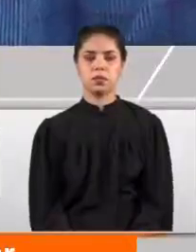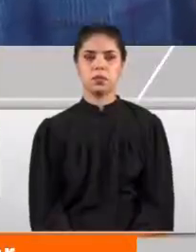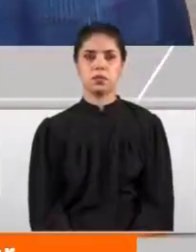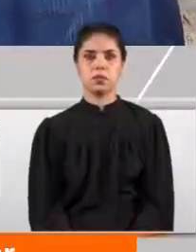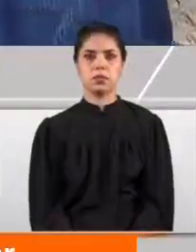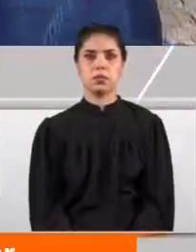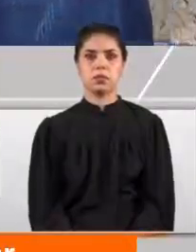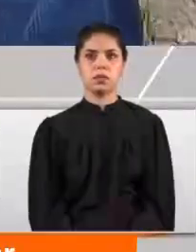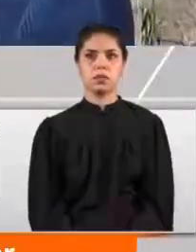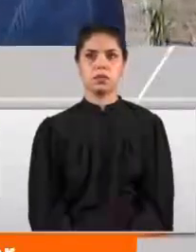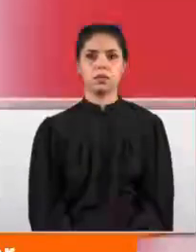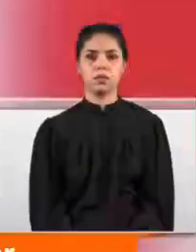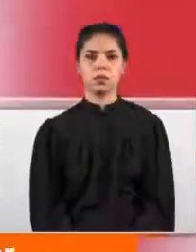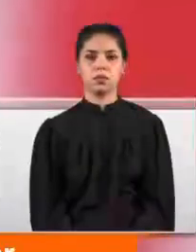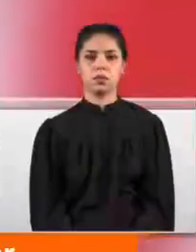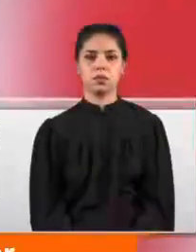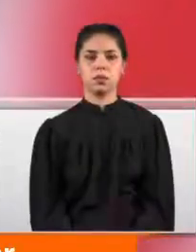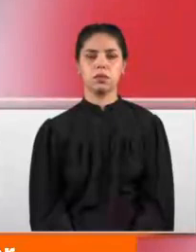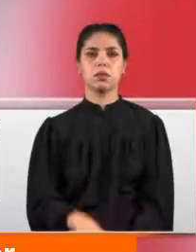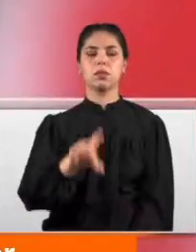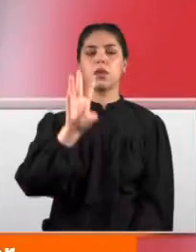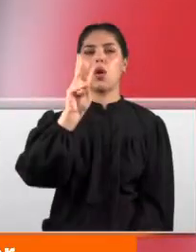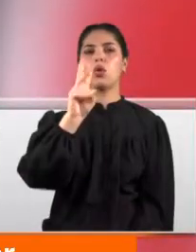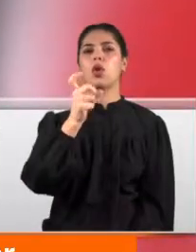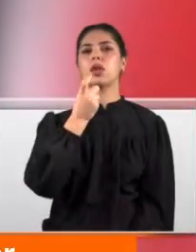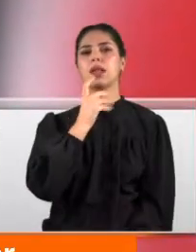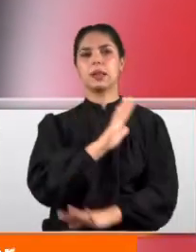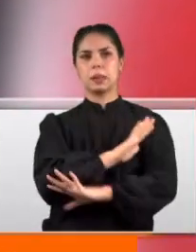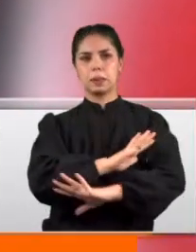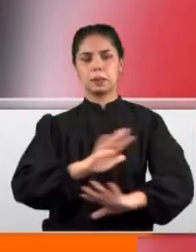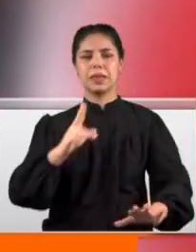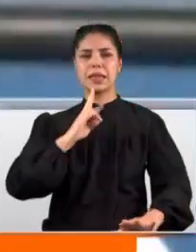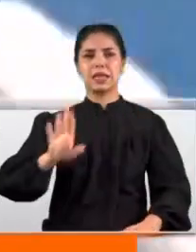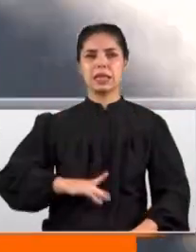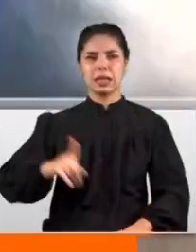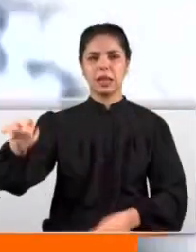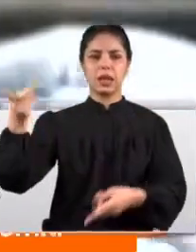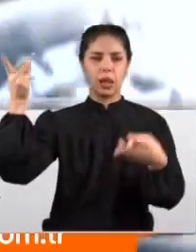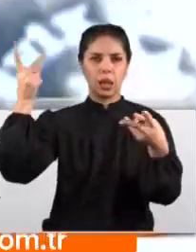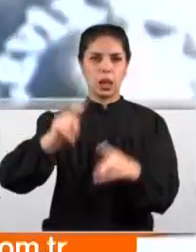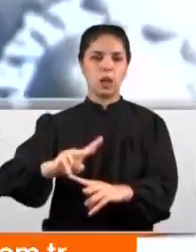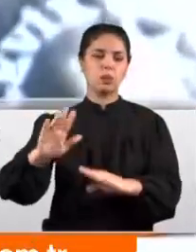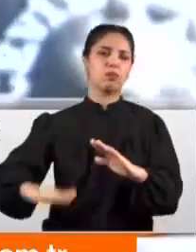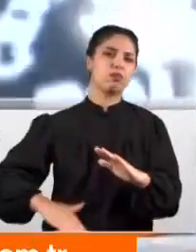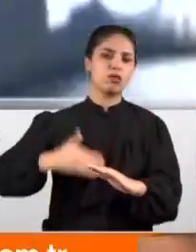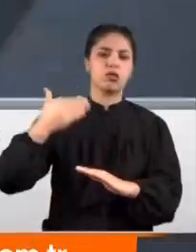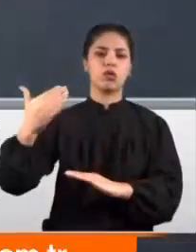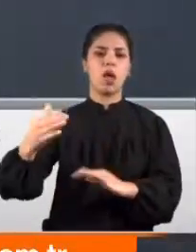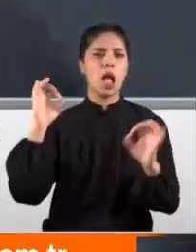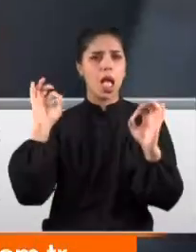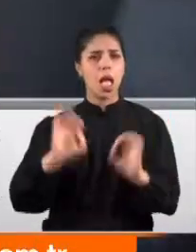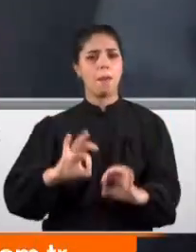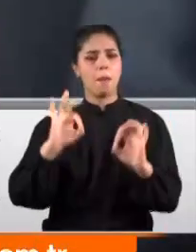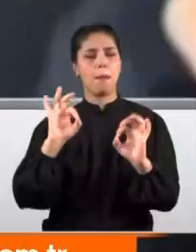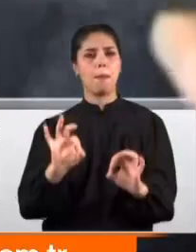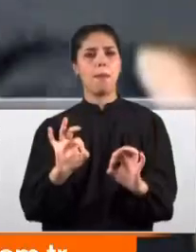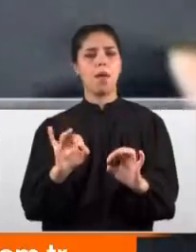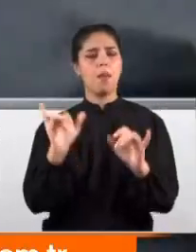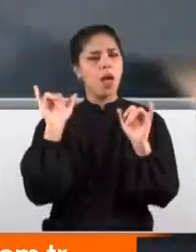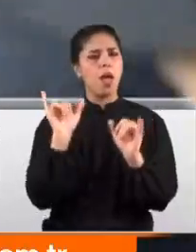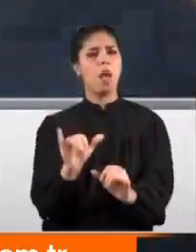sorular kafamdan gidecek Yani tam 14 yıl geçti kızının feci şekilde katledilişinin ardından ve her defasında aynı şeyi